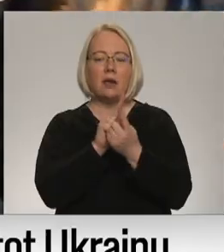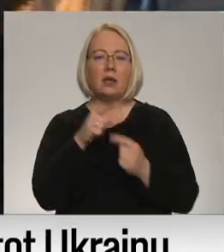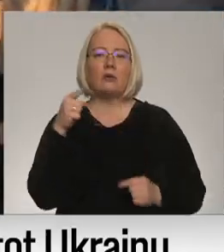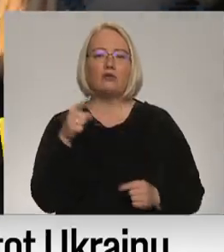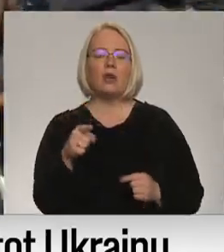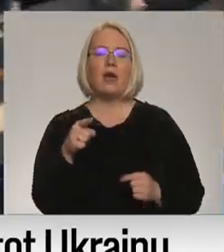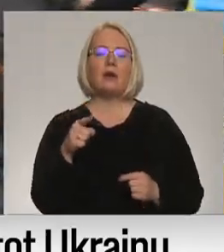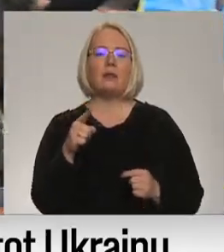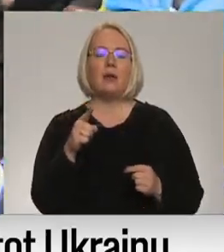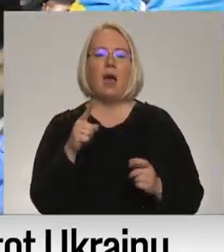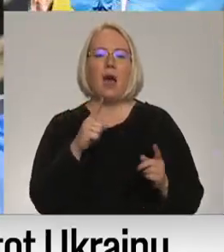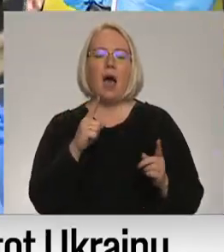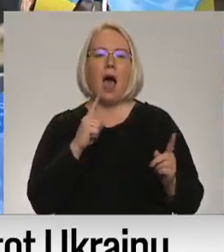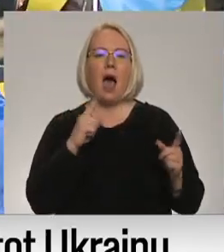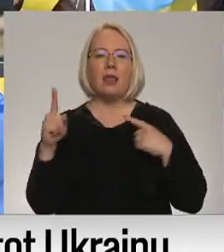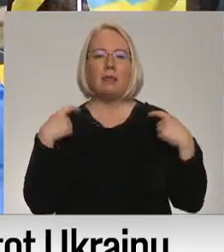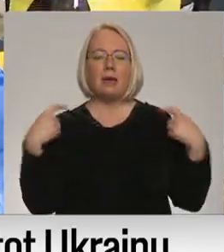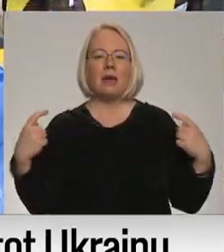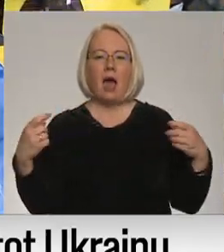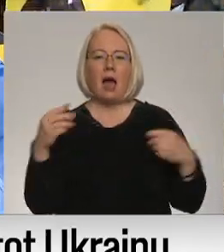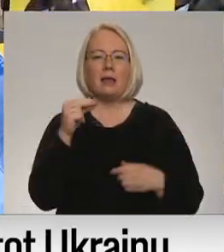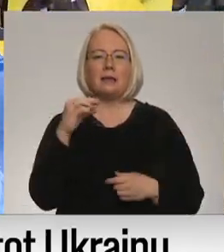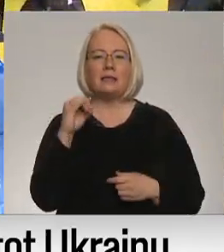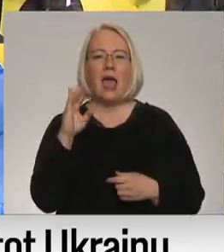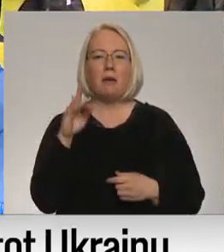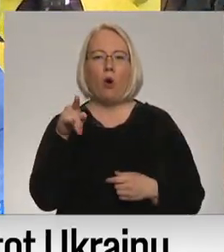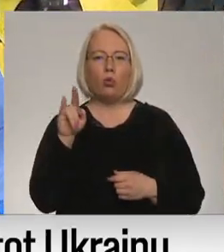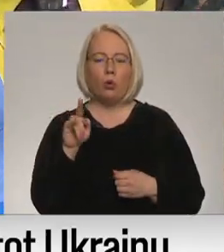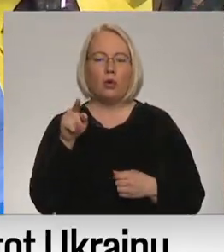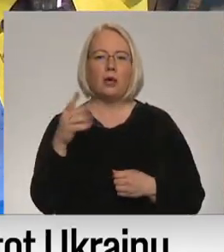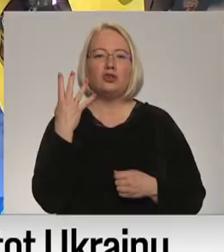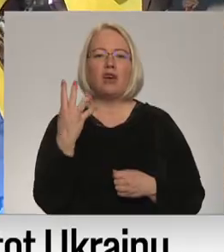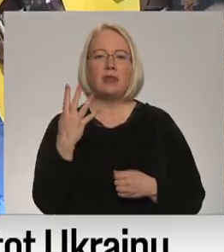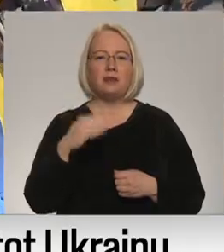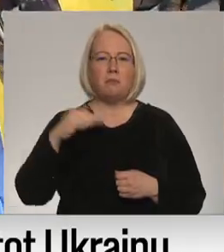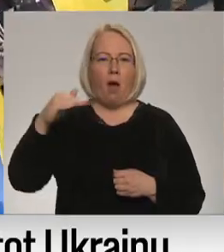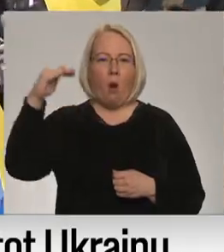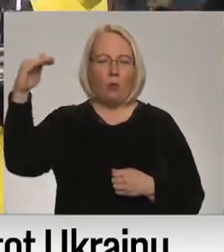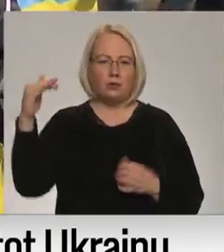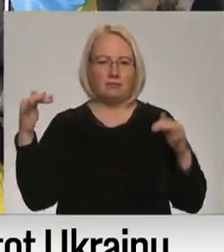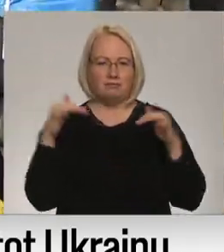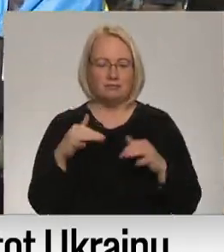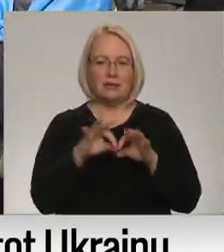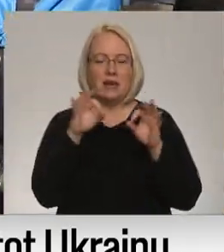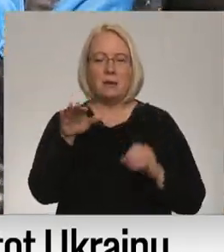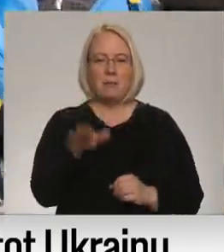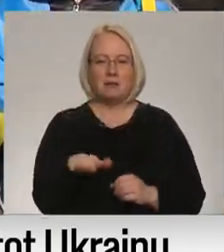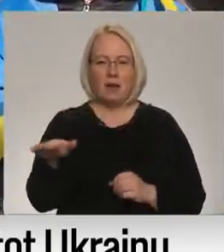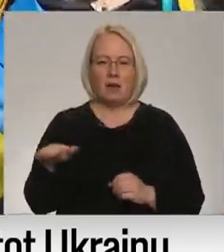admirāli Gaidi Zeiboti ar ģimeni. Labdien, un jūs esat četras paaudzes šeit. Kādēļ atnācāt? Sāk zinot ar jaunākajiem.